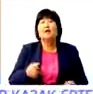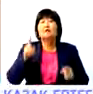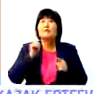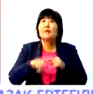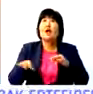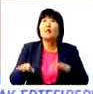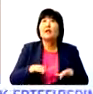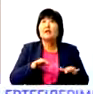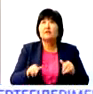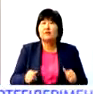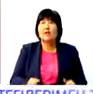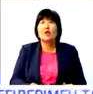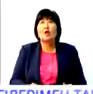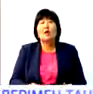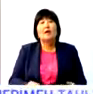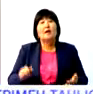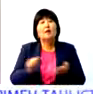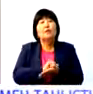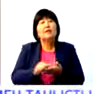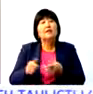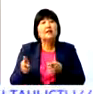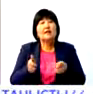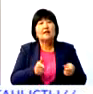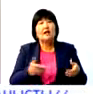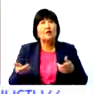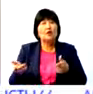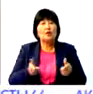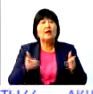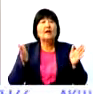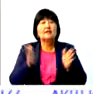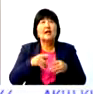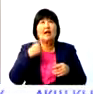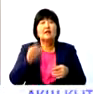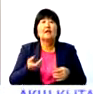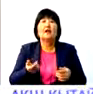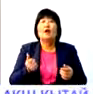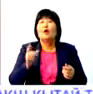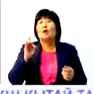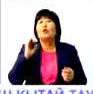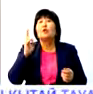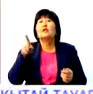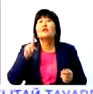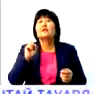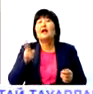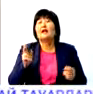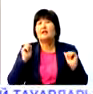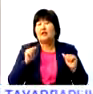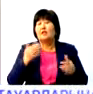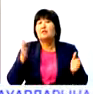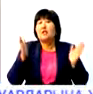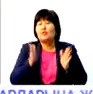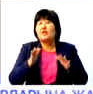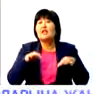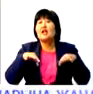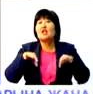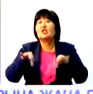оперативті материал дайындау мақсатында қысқаша айтқанда рюкзак немесе мини жаңағы